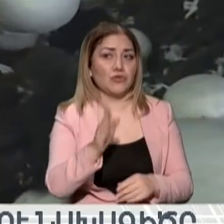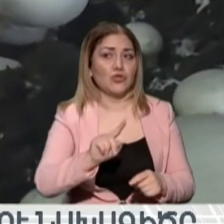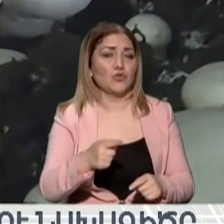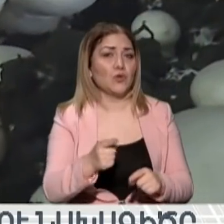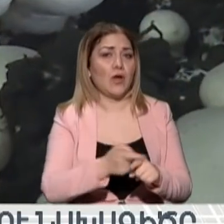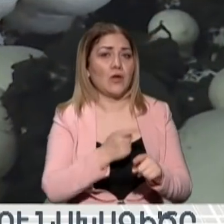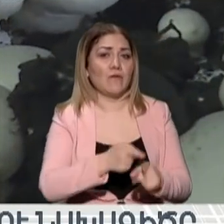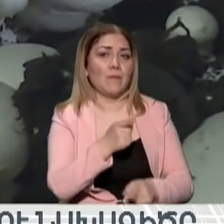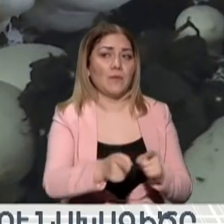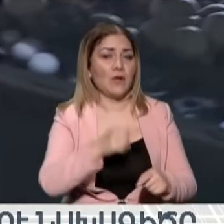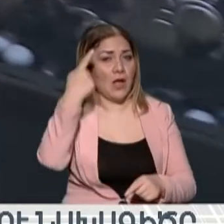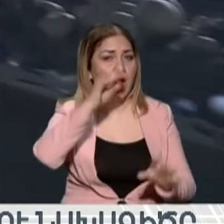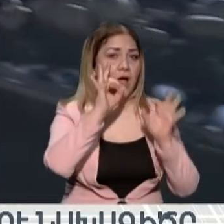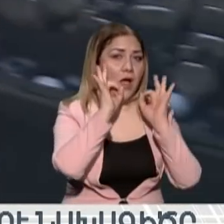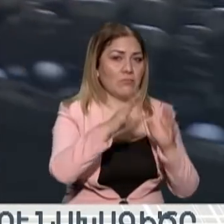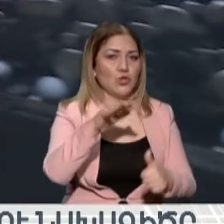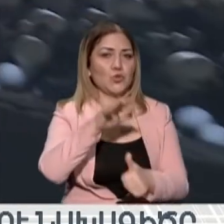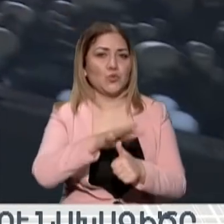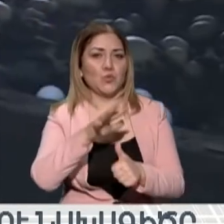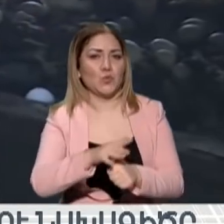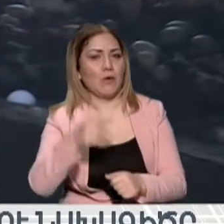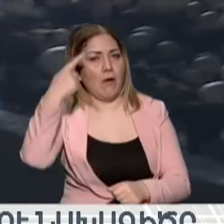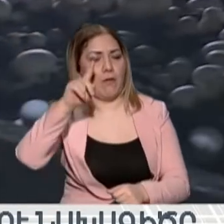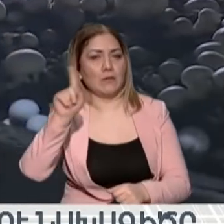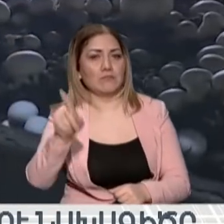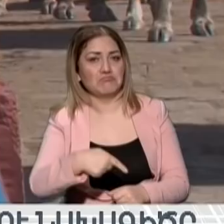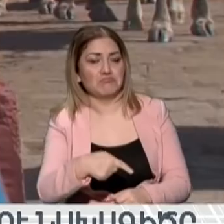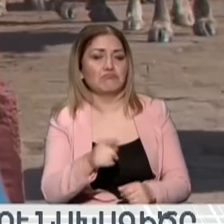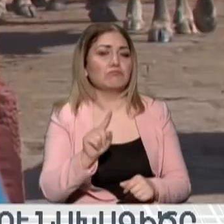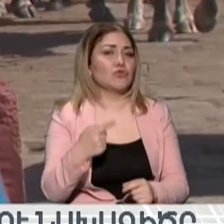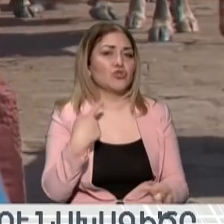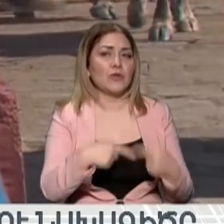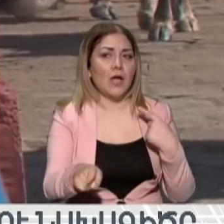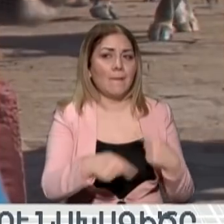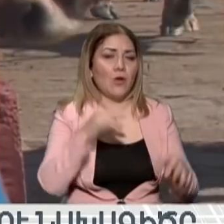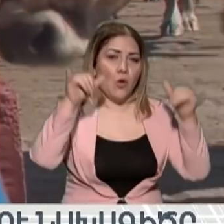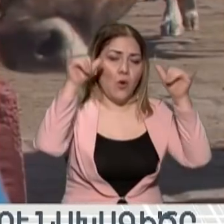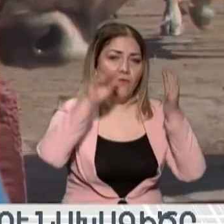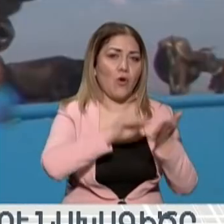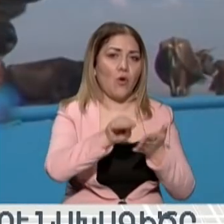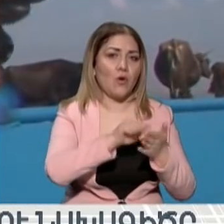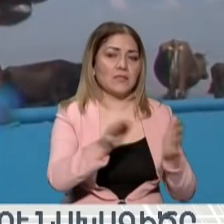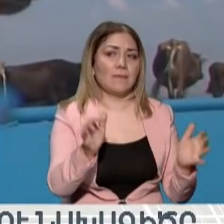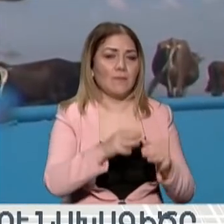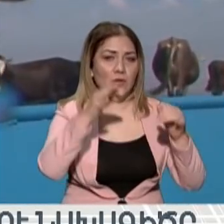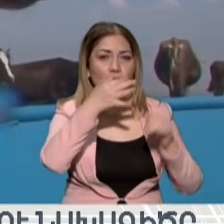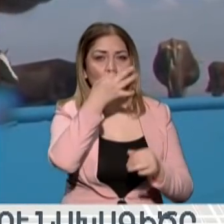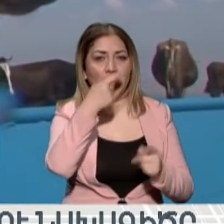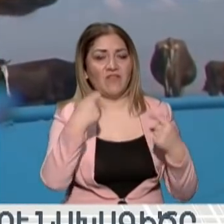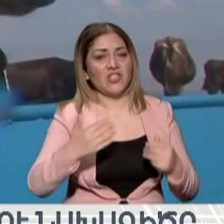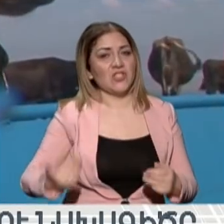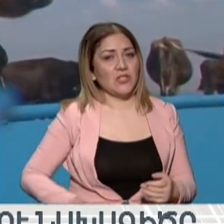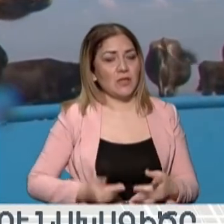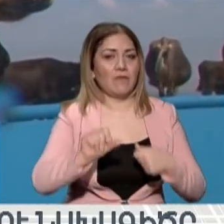կարտոֆիլ մշակողն ազատվում հարկից, սունկաճեցնողը ոչ, եւ ինչ տարբերություն կովխոս պահողը ռեստորանին ցուլիկը կենթանի է վաճառում,